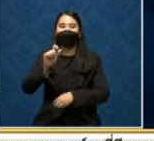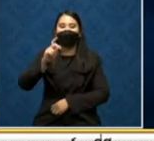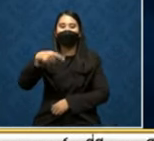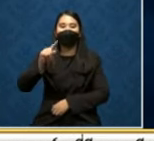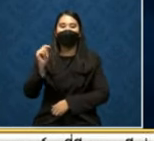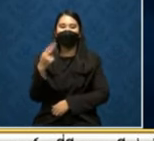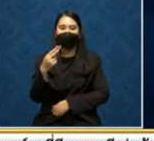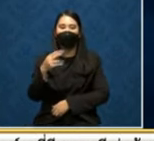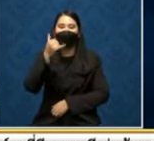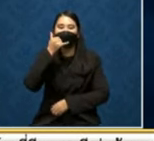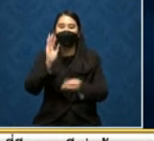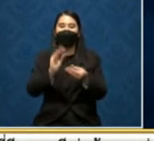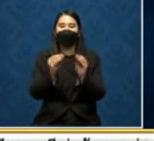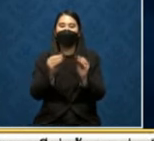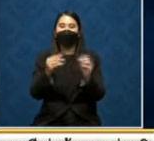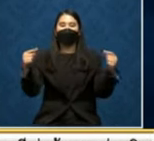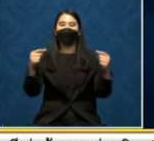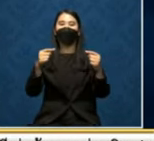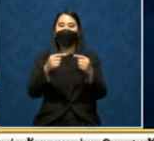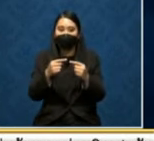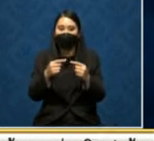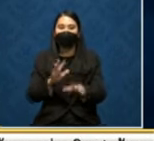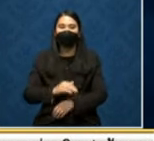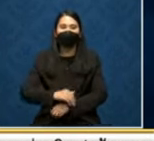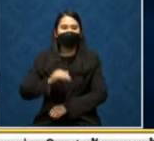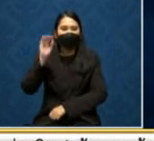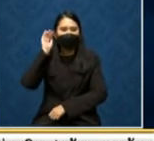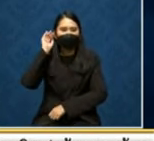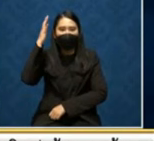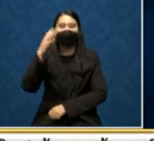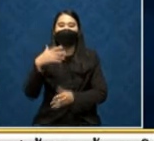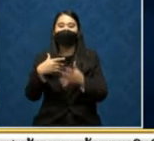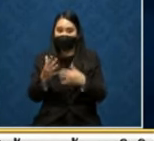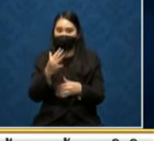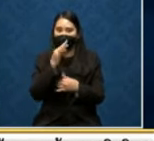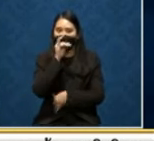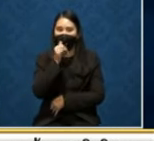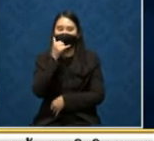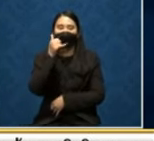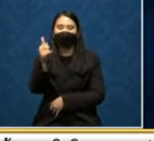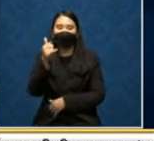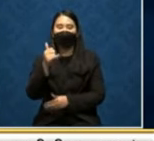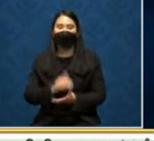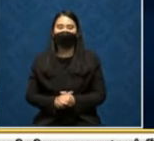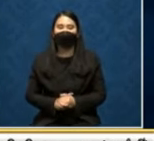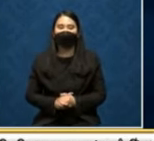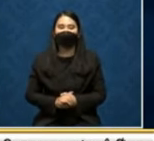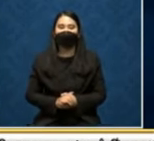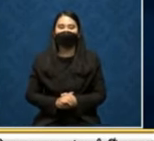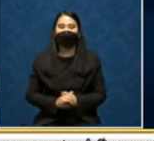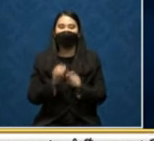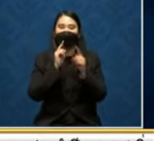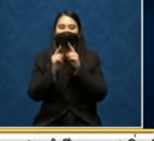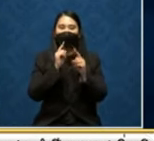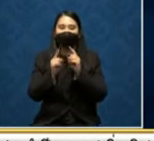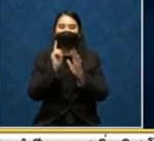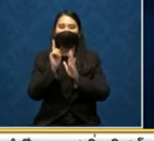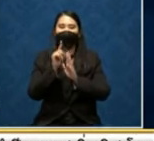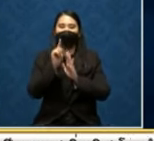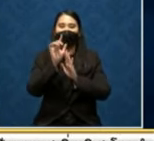เบอร์เดียวกันเป๊ะท่านประธานไม่เชื่อลองโทรสวนเข้าไปได้เลยคุยกันอยู่ 5